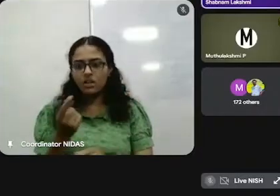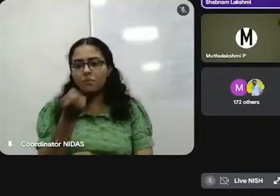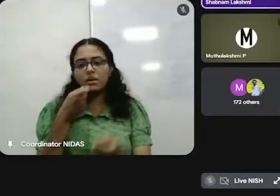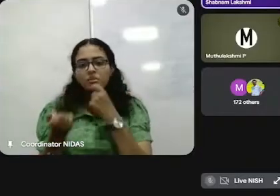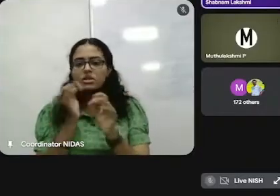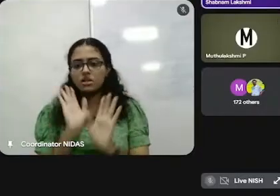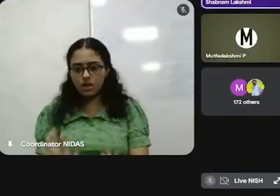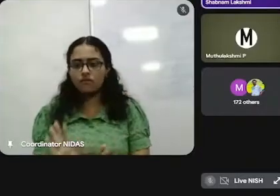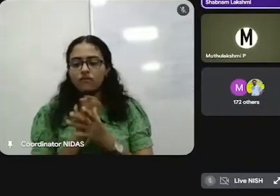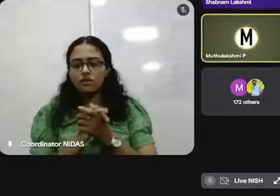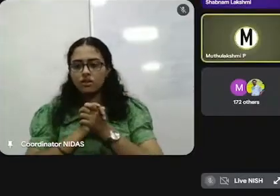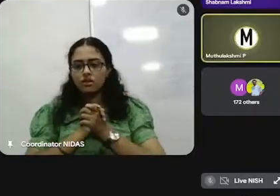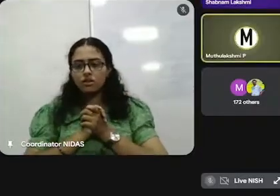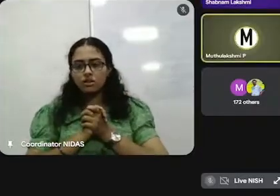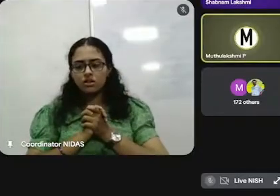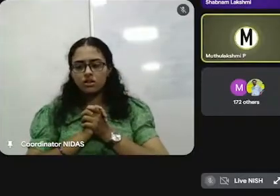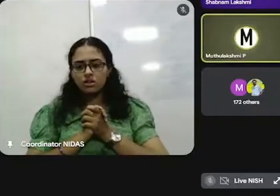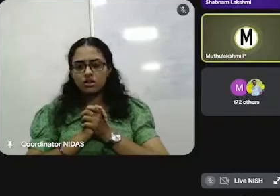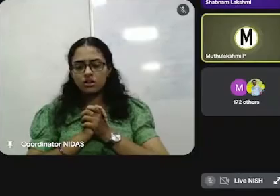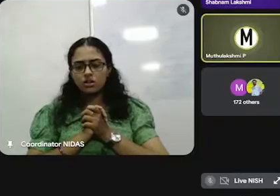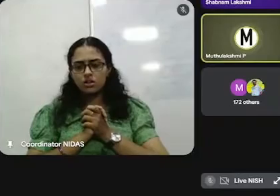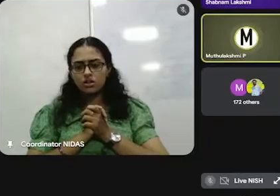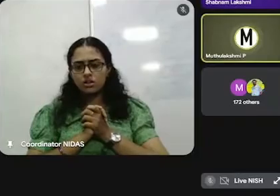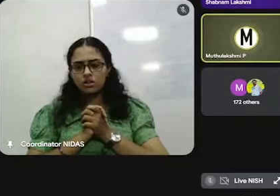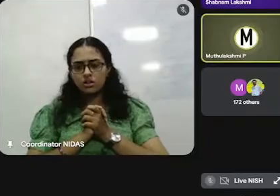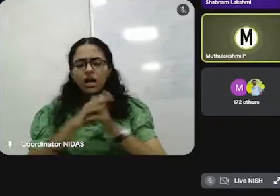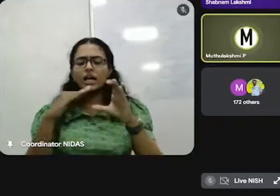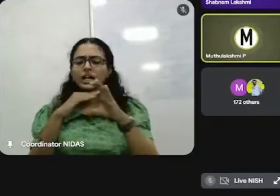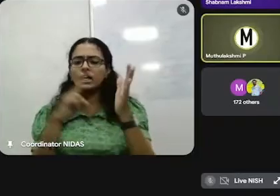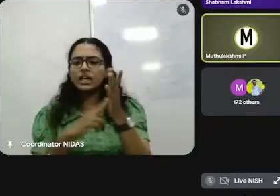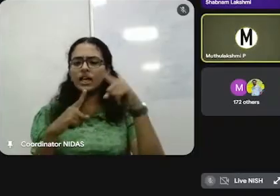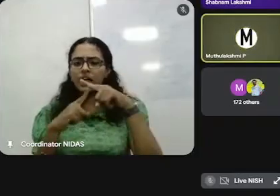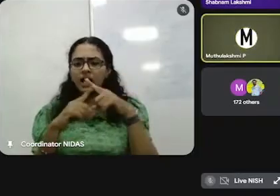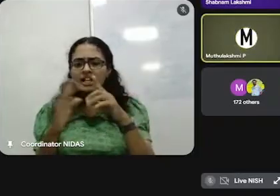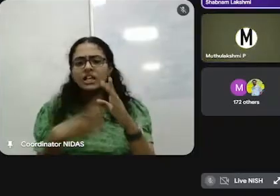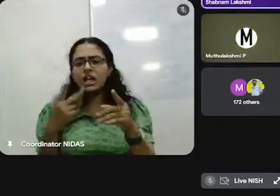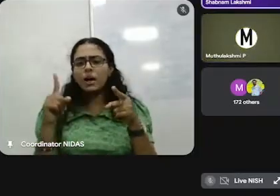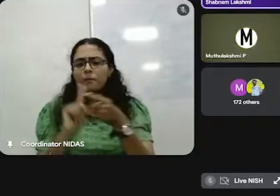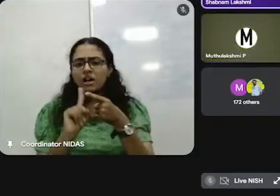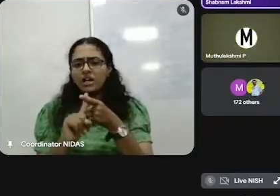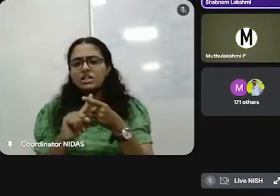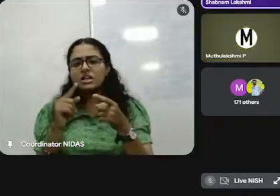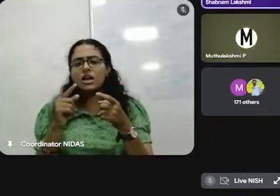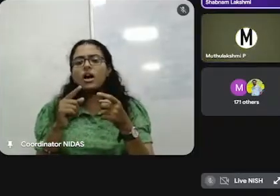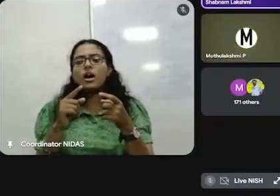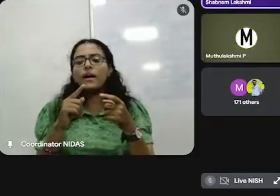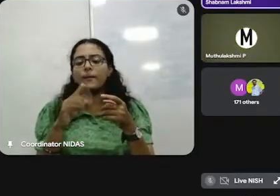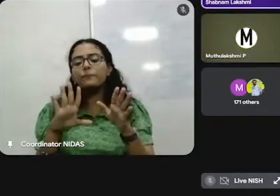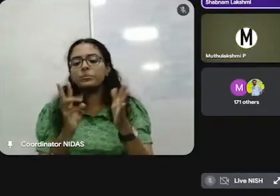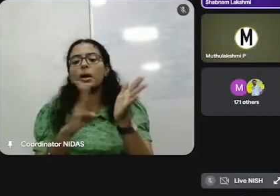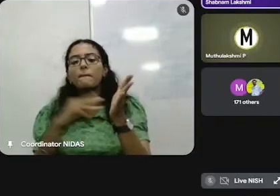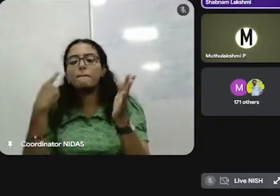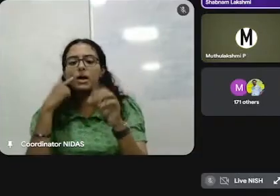നേരത്തെ. മൈഗ്രെയിൻ മാത്രം ENT പറഞ്ഞോ അല്ലെങ്കിൽ വെർട്ടിഗോ ഉണ്ടോന്ന് പറഞ്ഞോ മാം? ഇല്ല, മൈഗ്രെയിൻ ആണ് എന്നാ